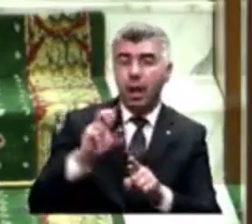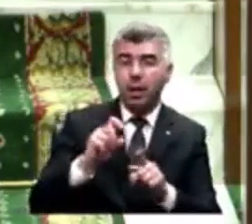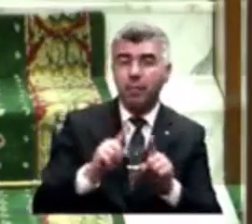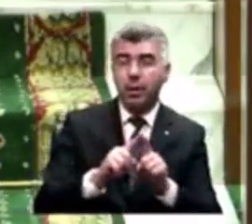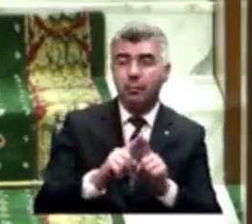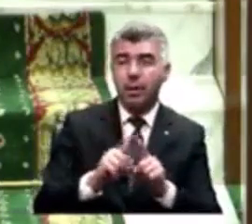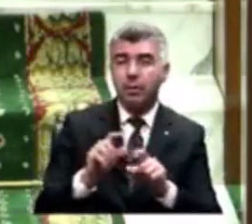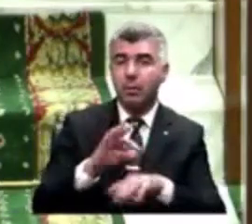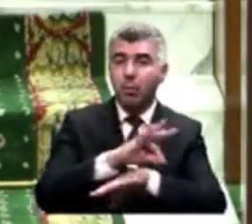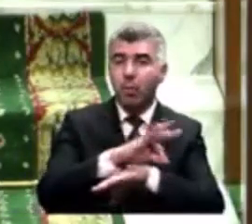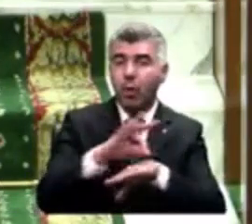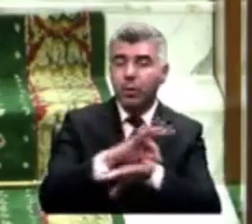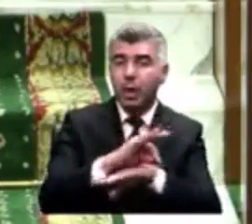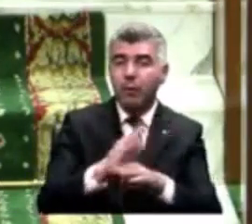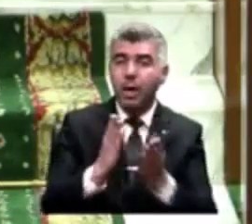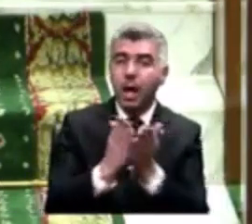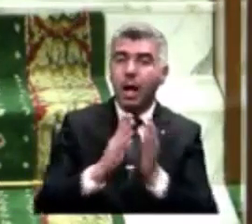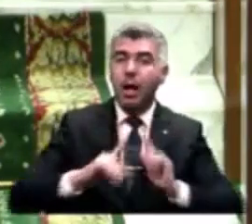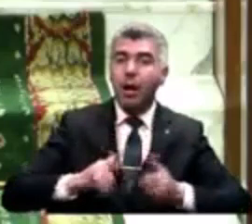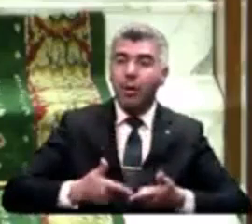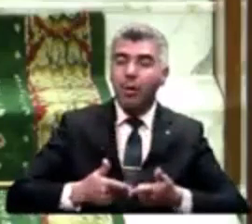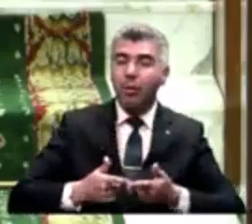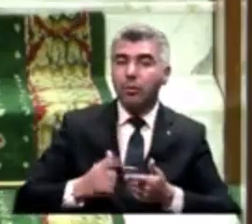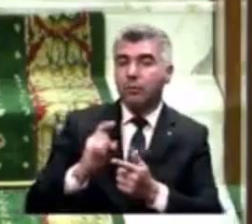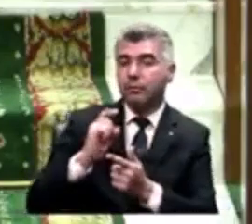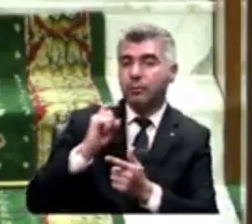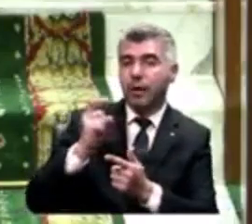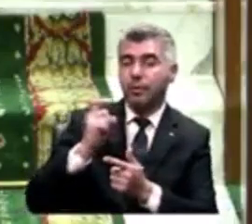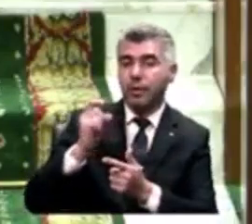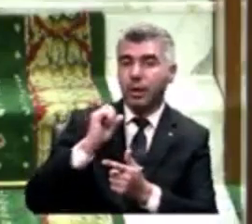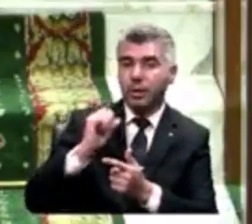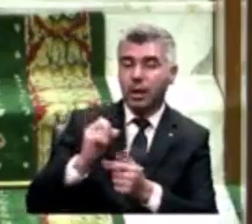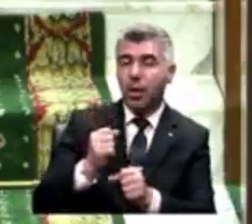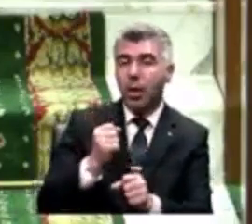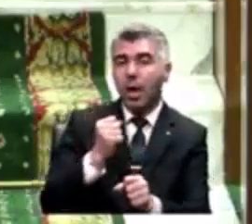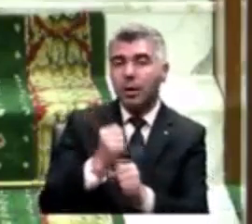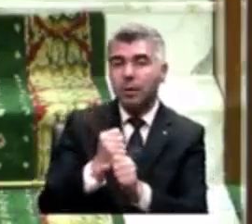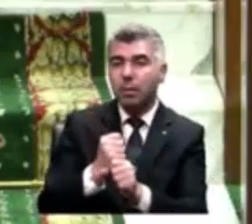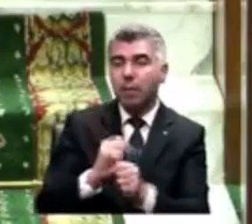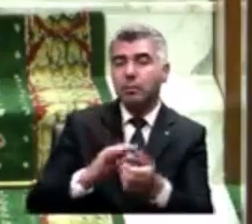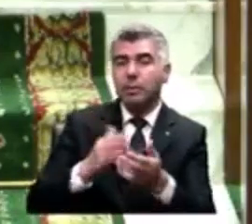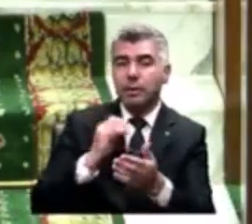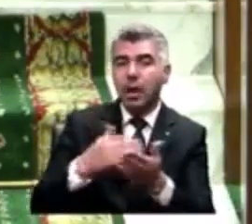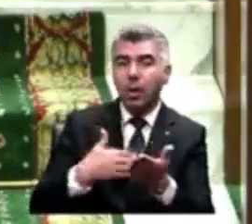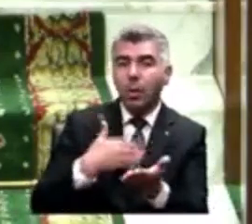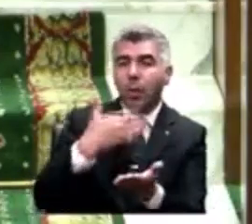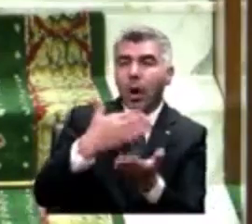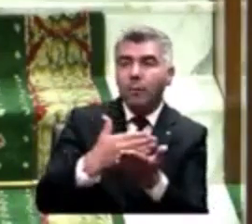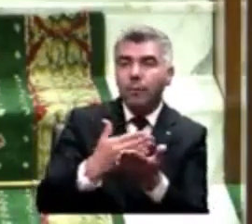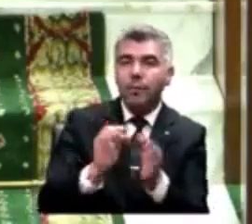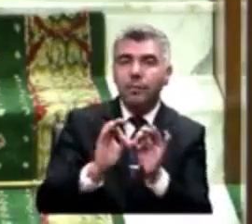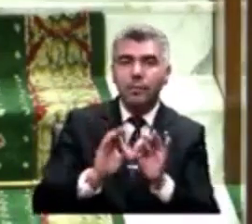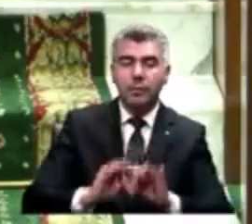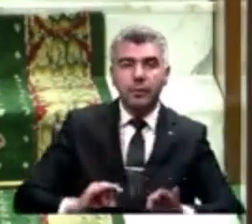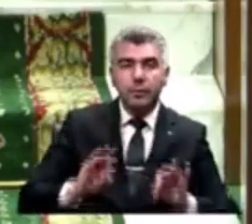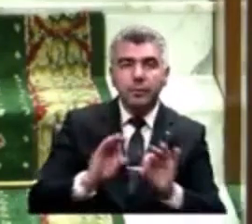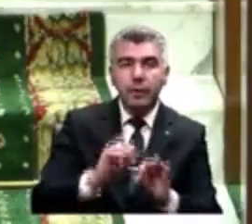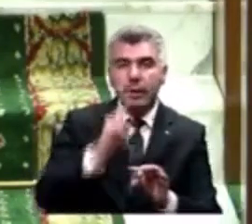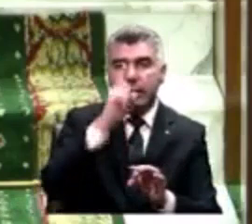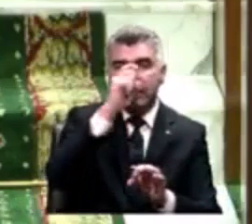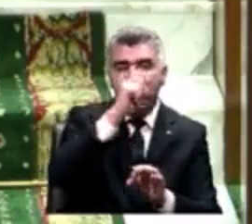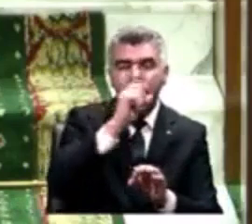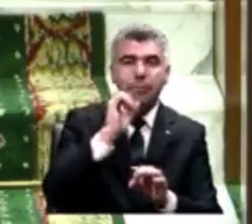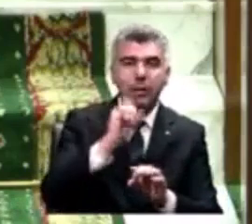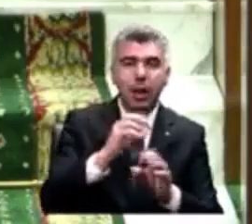الصعبة لموظفي قطاعات التربية الوطنية والذي يشتغلون بتفان وبدون انقطاع رغم صعوبة الظروف وغياب